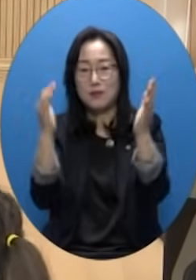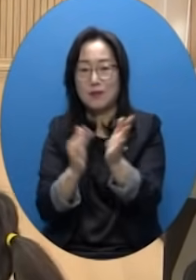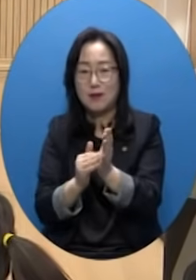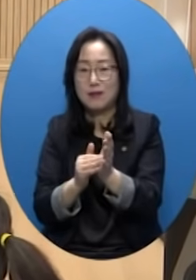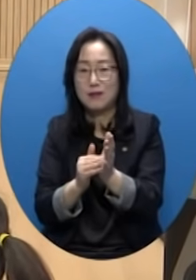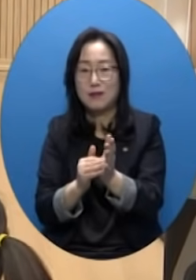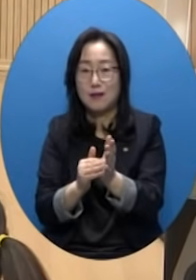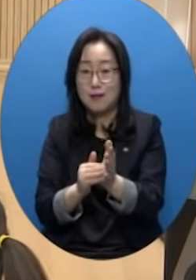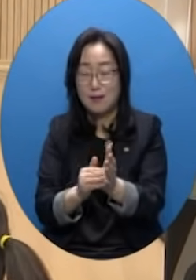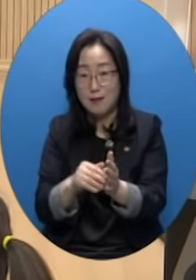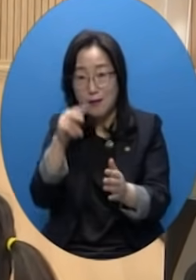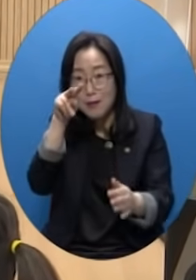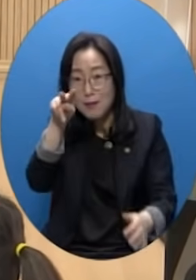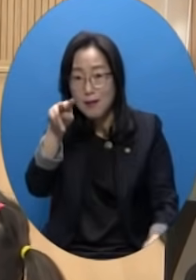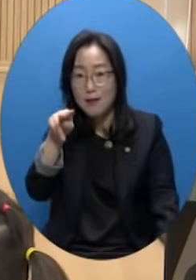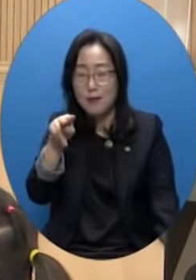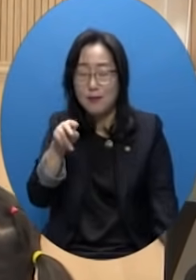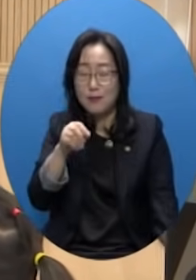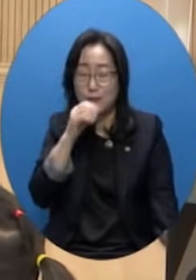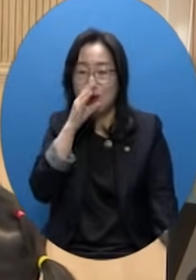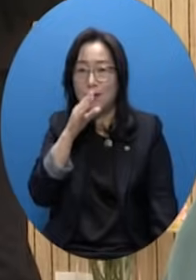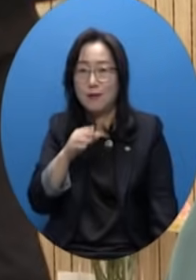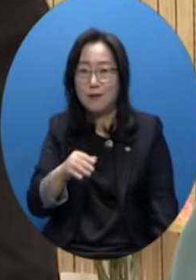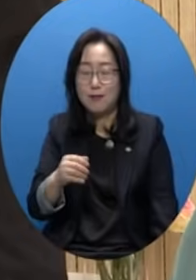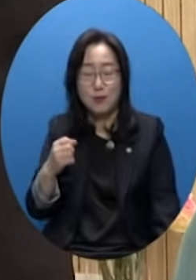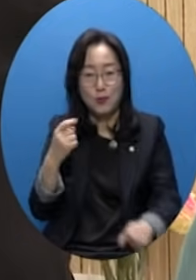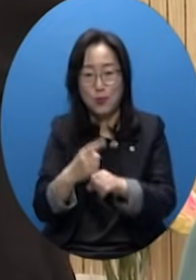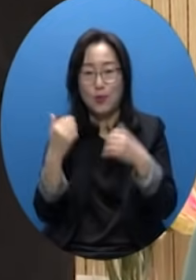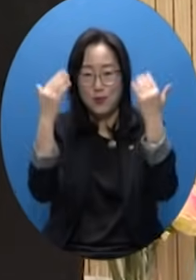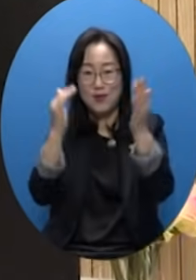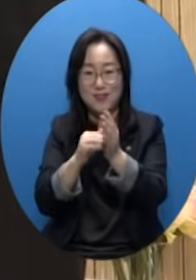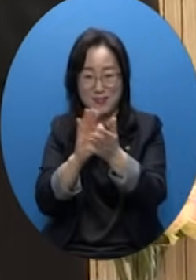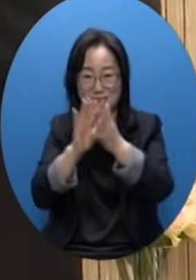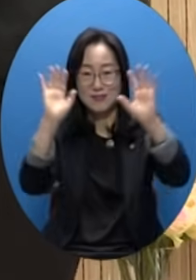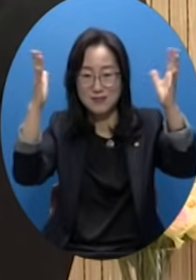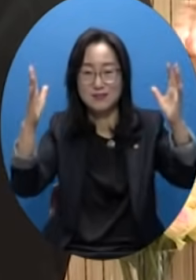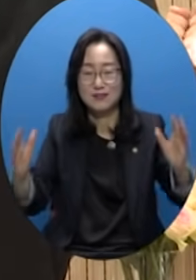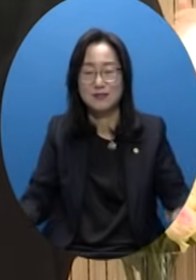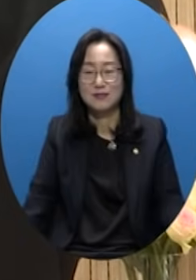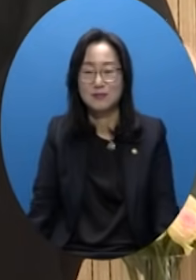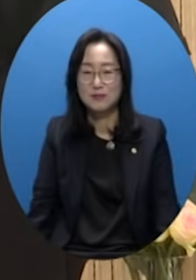이렇게 컸어요 다그쳐 내가 됐습니다 할렐루야